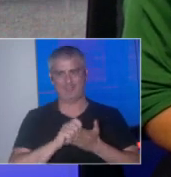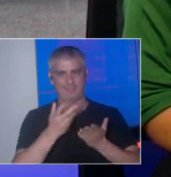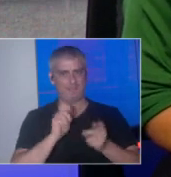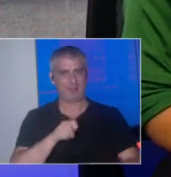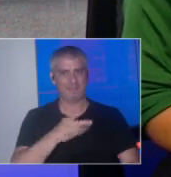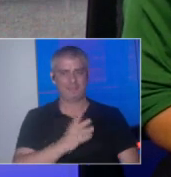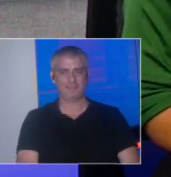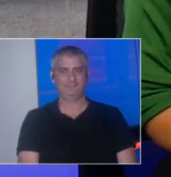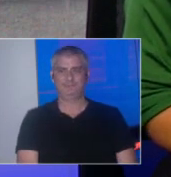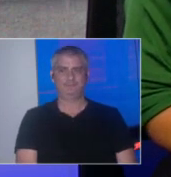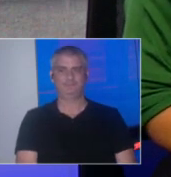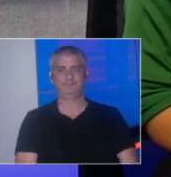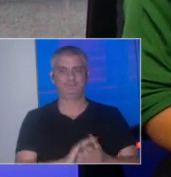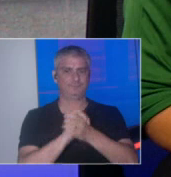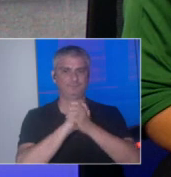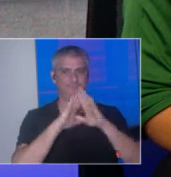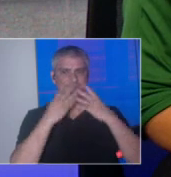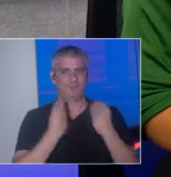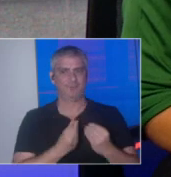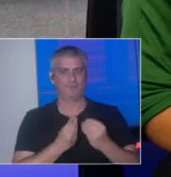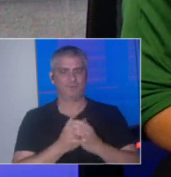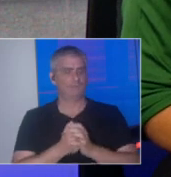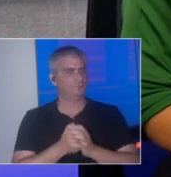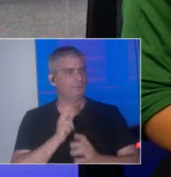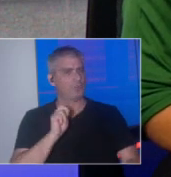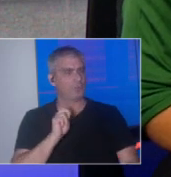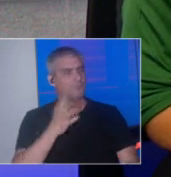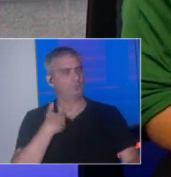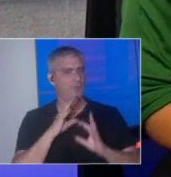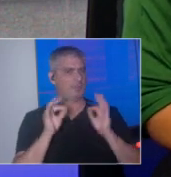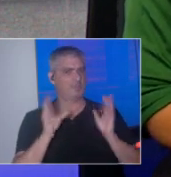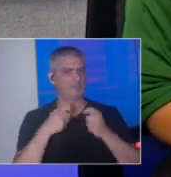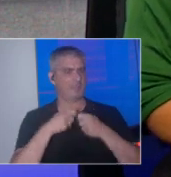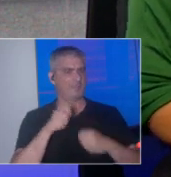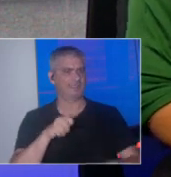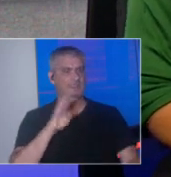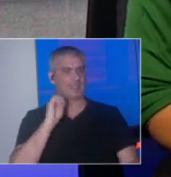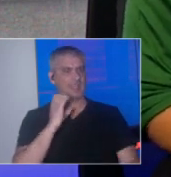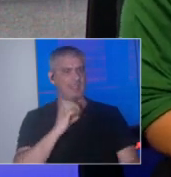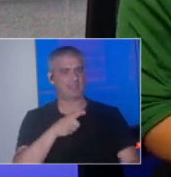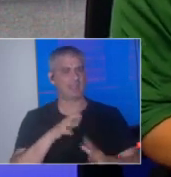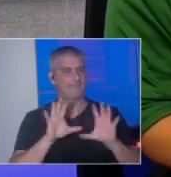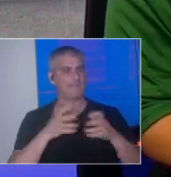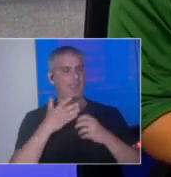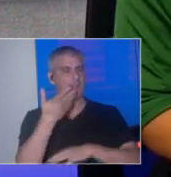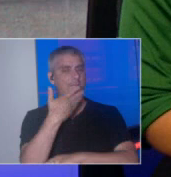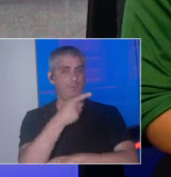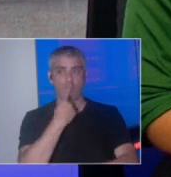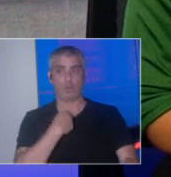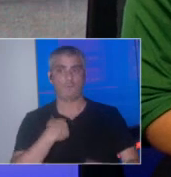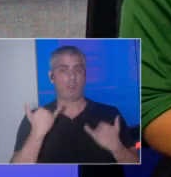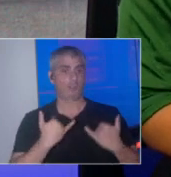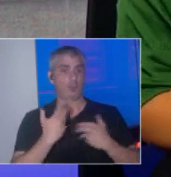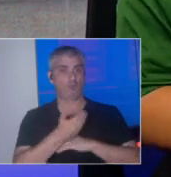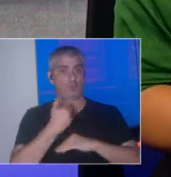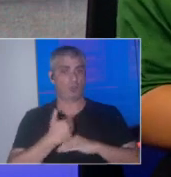שלום. שלום, ערב טוב לכם. נועה, בוא נתחיל עם חבר הכנסת מתן כהנא, המחנה הממלכתי, אומר היום,